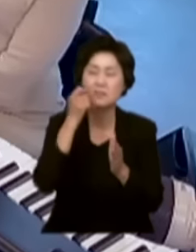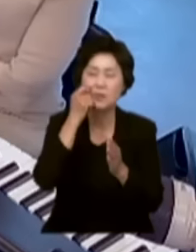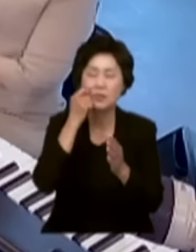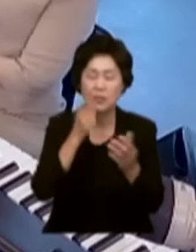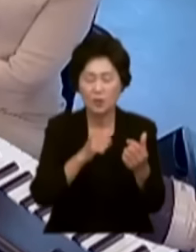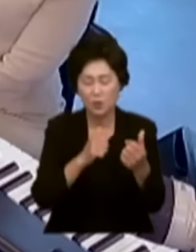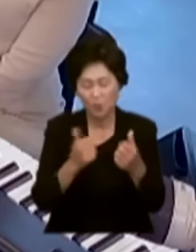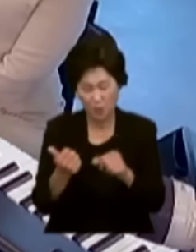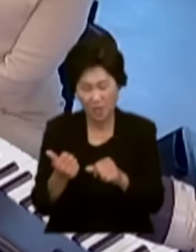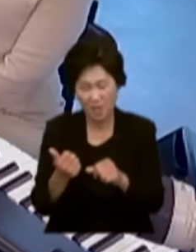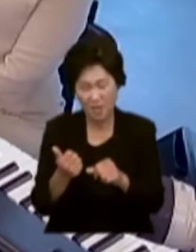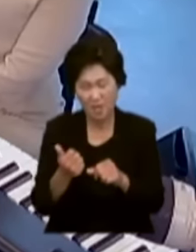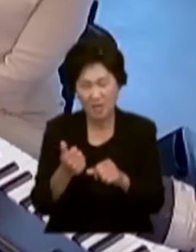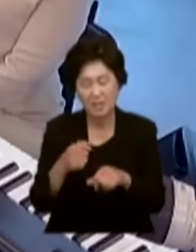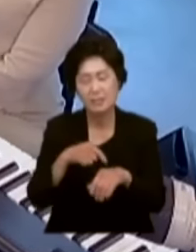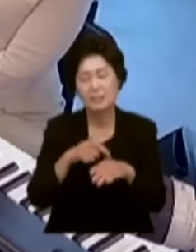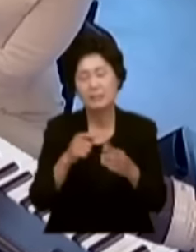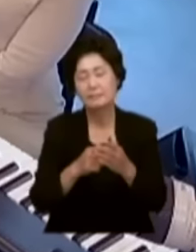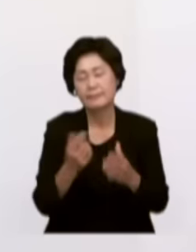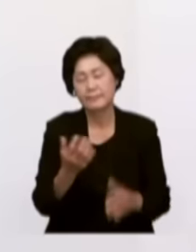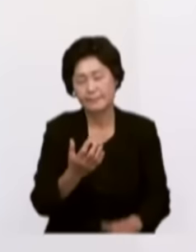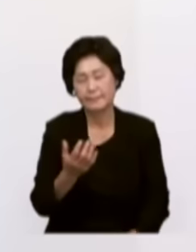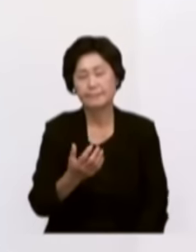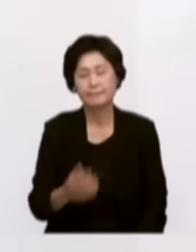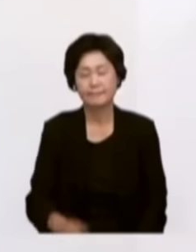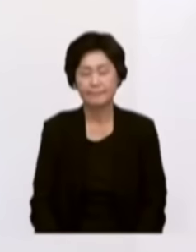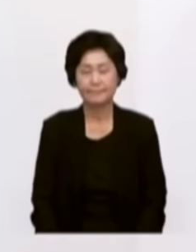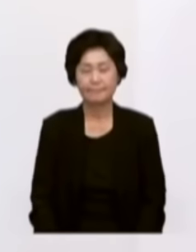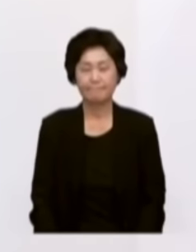그러셨구나. 가정 형편이 이제 어려웠잖아요. 네.